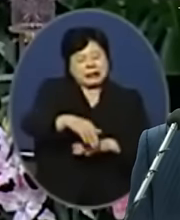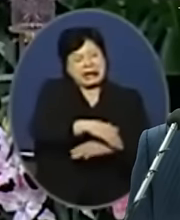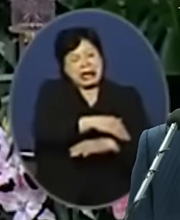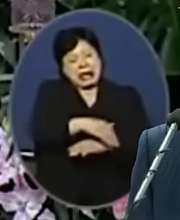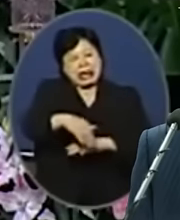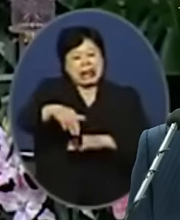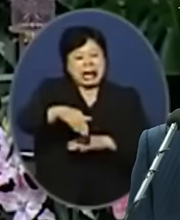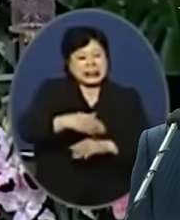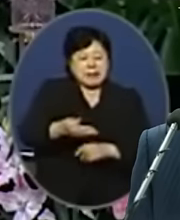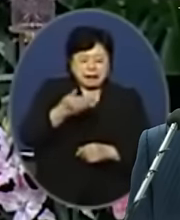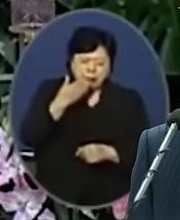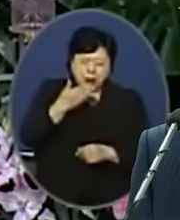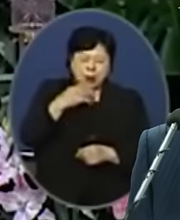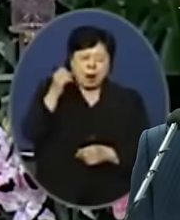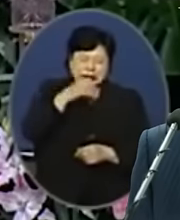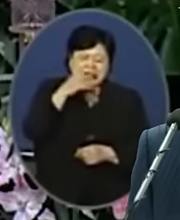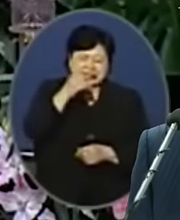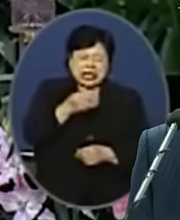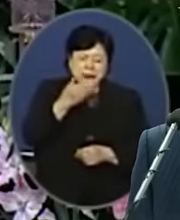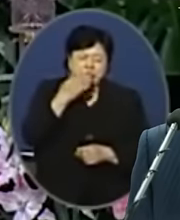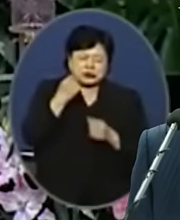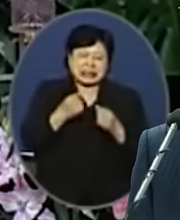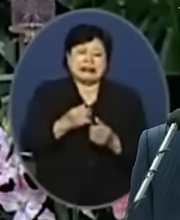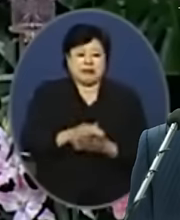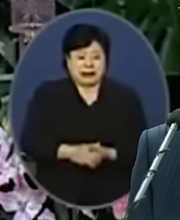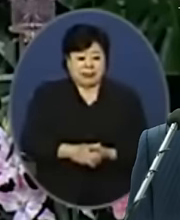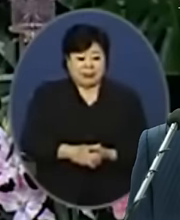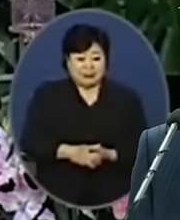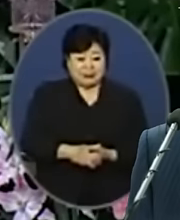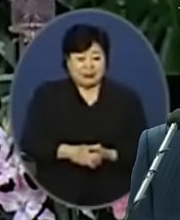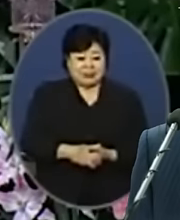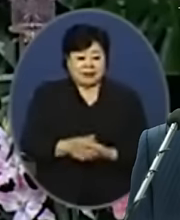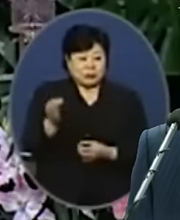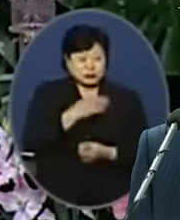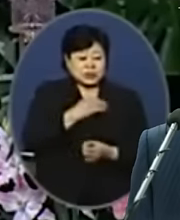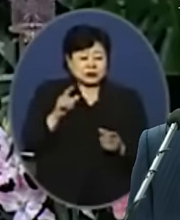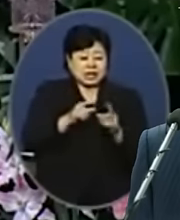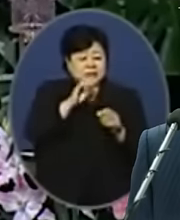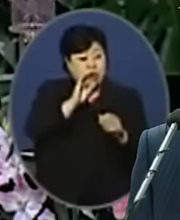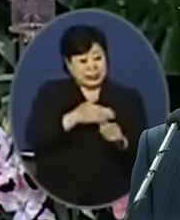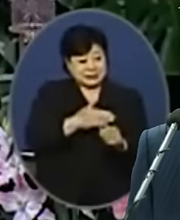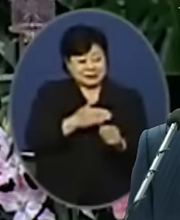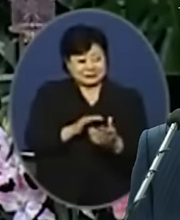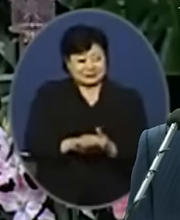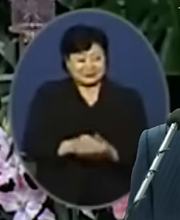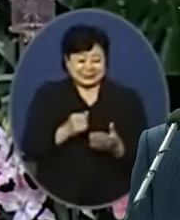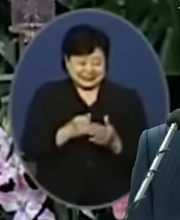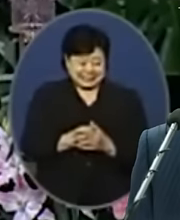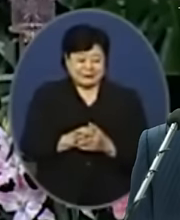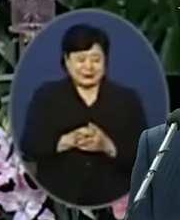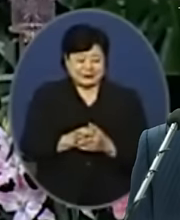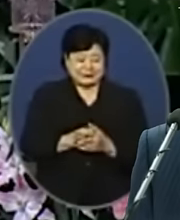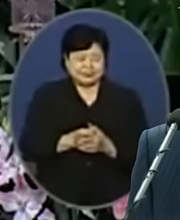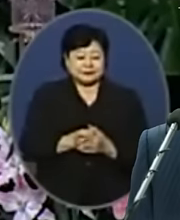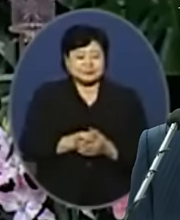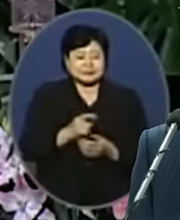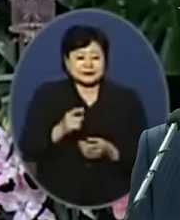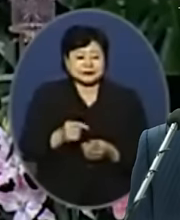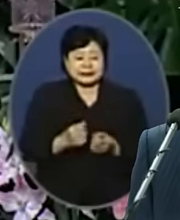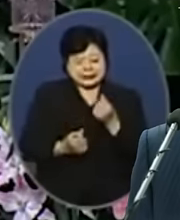갔다 밥이나 먹고 함으로 부자로 살지 못했었습니다. 그래서 그들을 잘